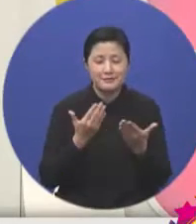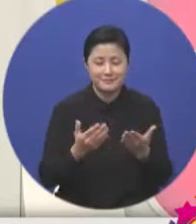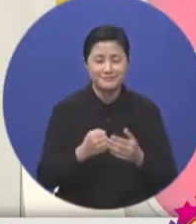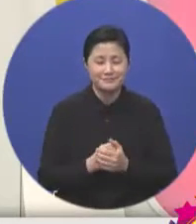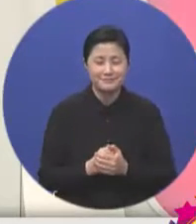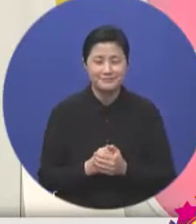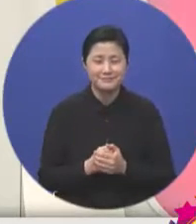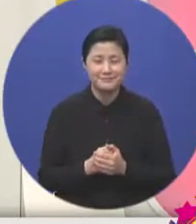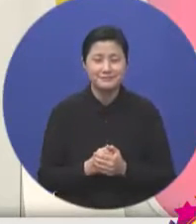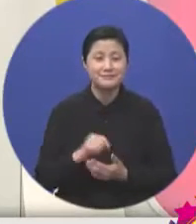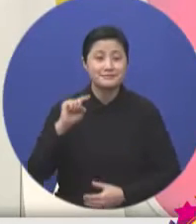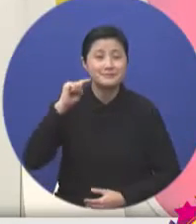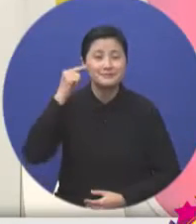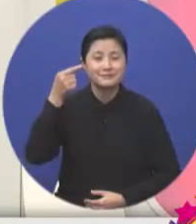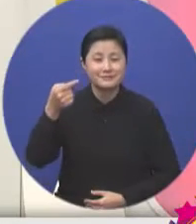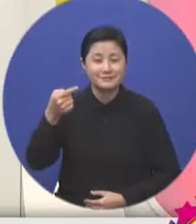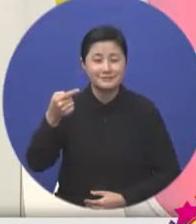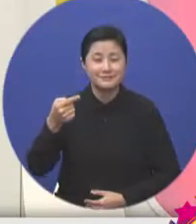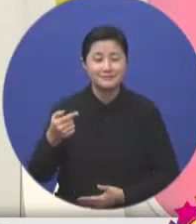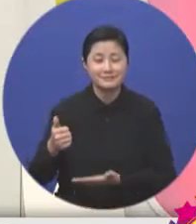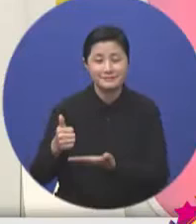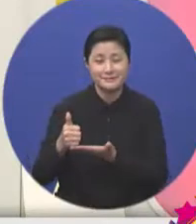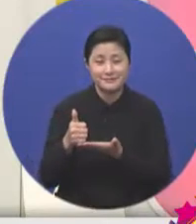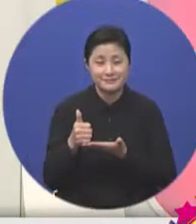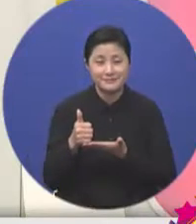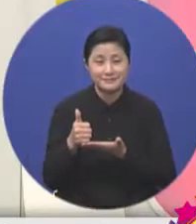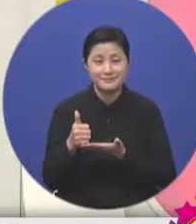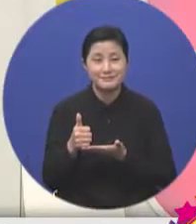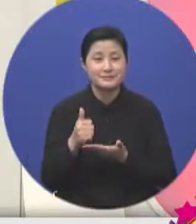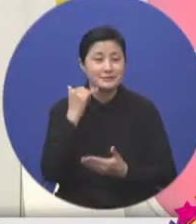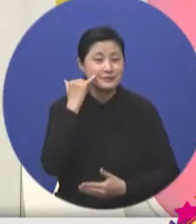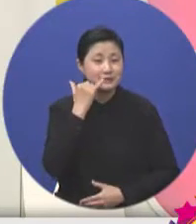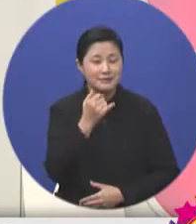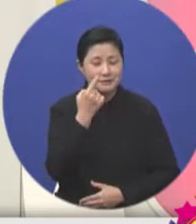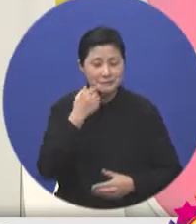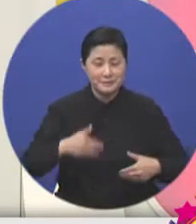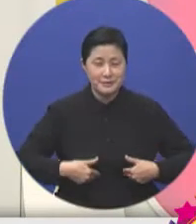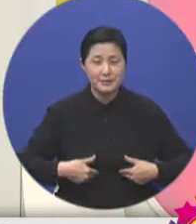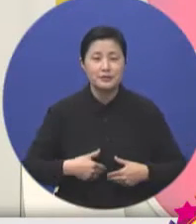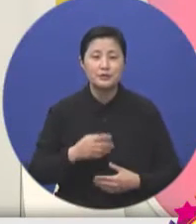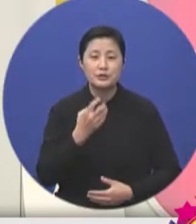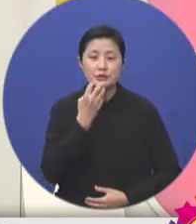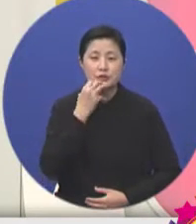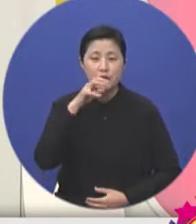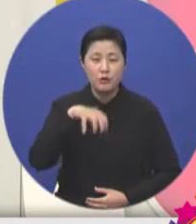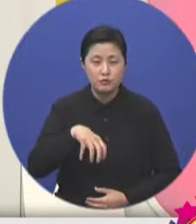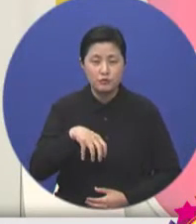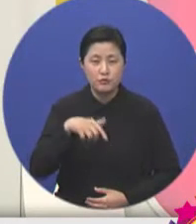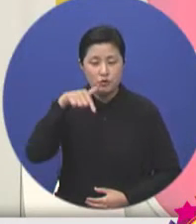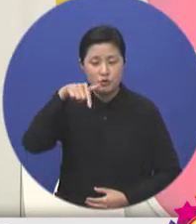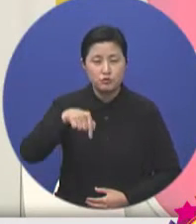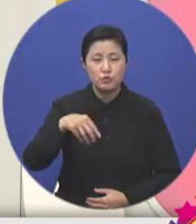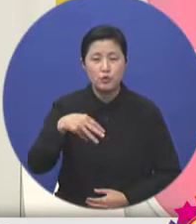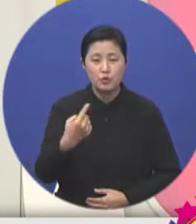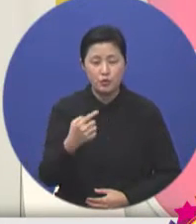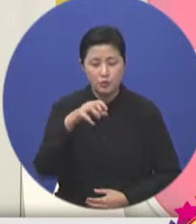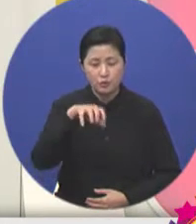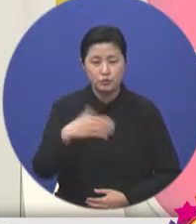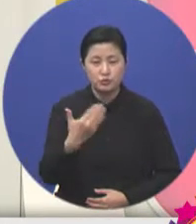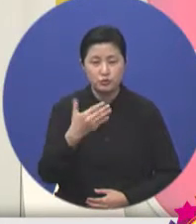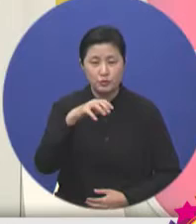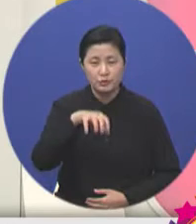네네. 자, 다음 이제 참가자 전화 가봐야죠. 서울 구로구로 가보도록 하겠습니다.